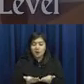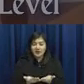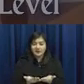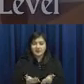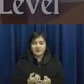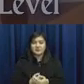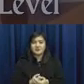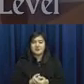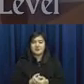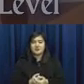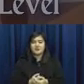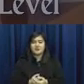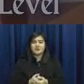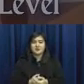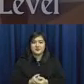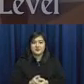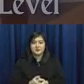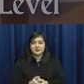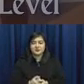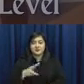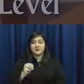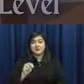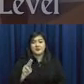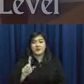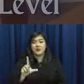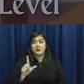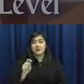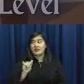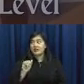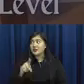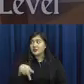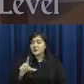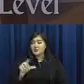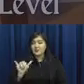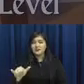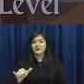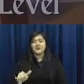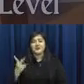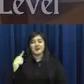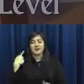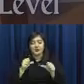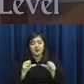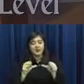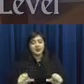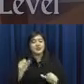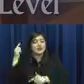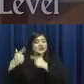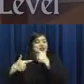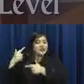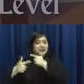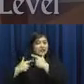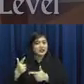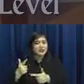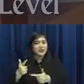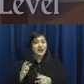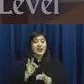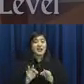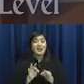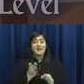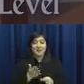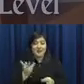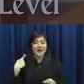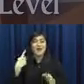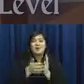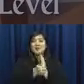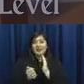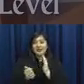problema kayo, sir, nire-reklamo mo ngayon sa Diyos. Eh, kaya, ano mo, hindi mo kasi ako naiintindihan, brother. Kasi kayo dyan, ganito na kayo. Meron na kayong kinakain. Kami